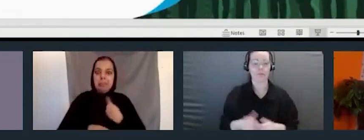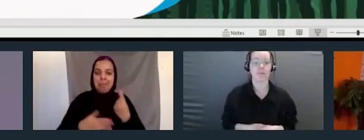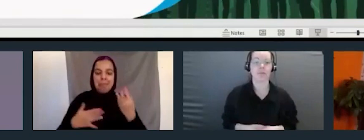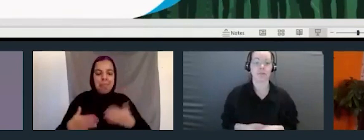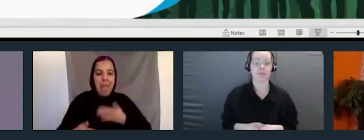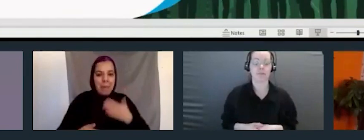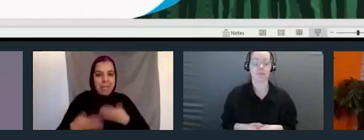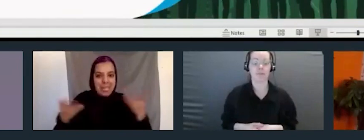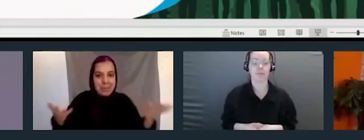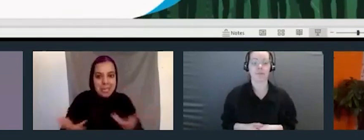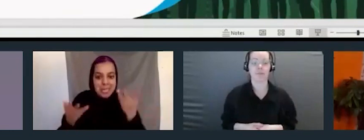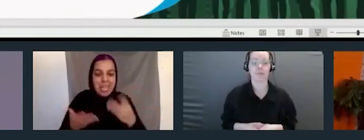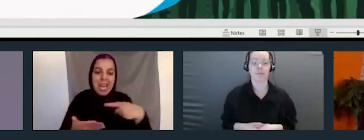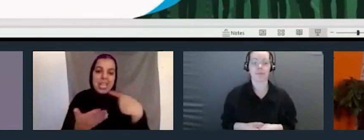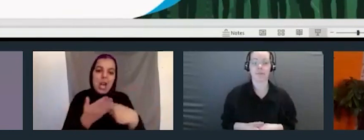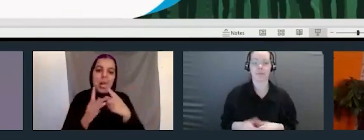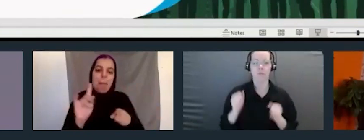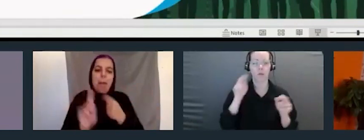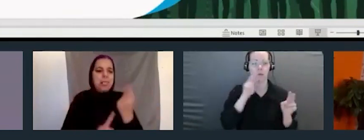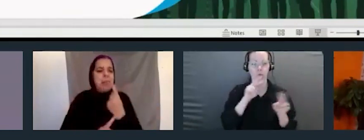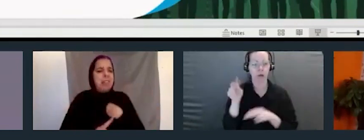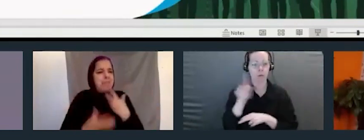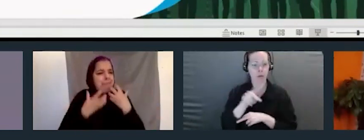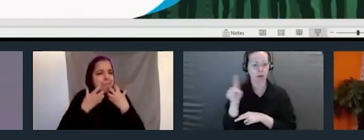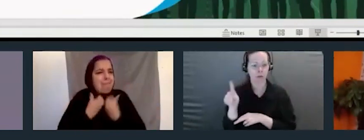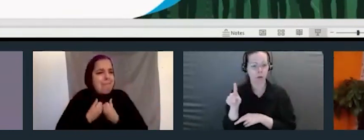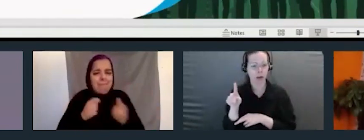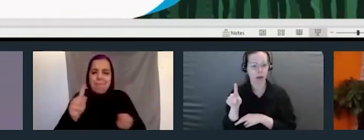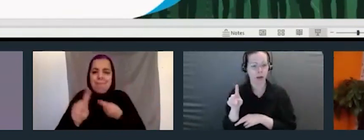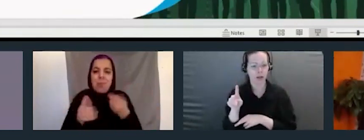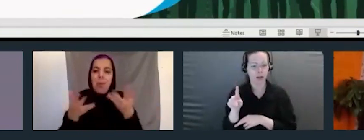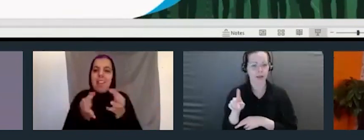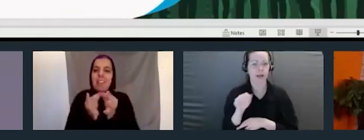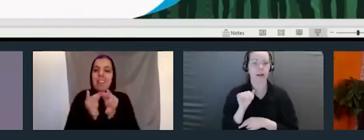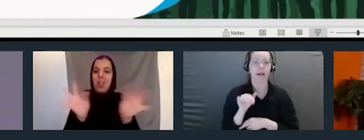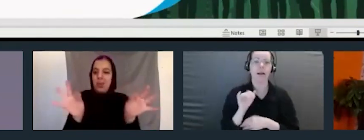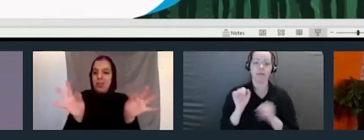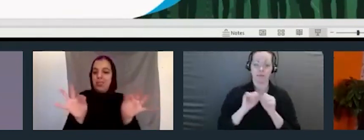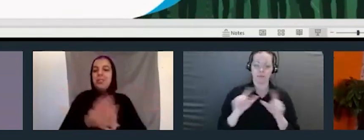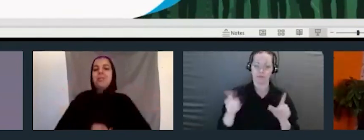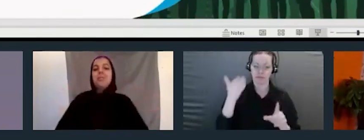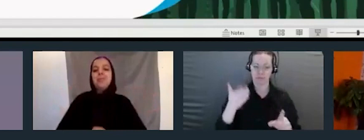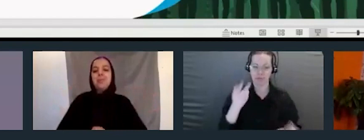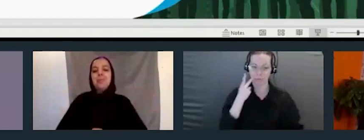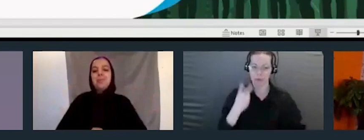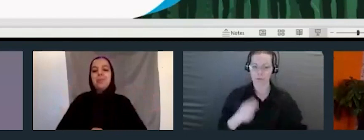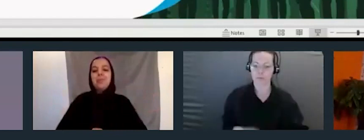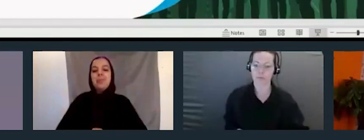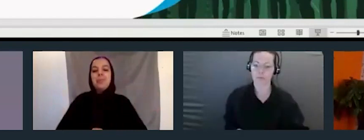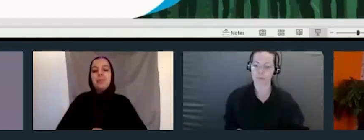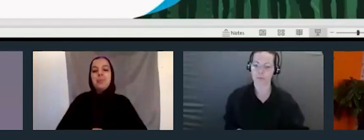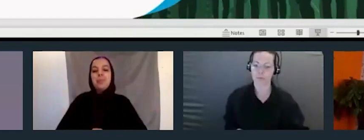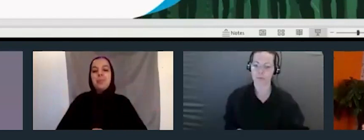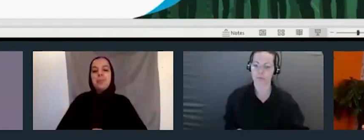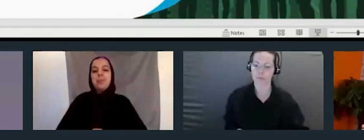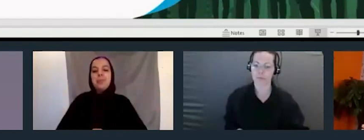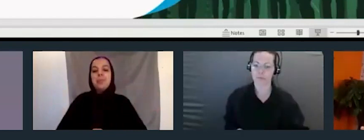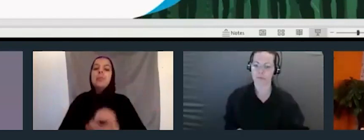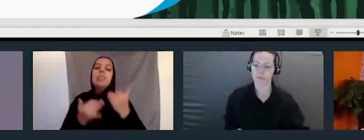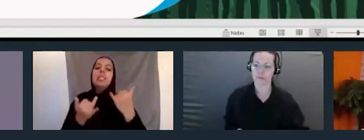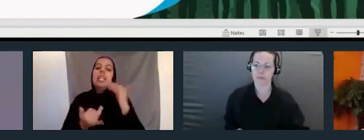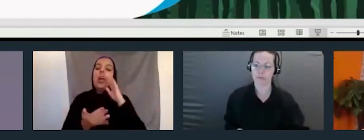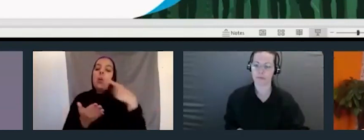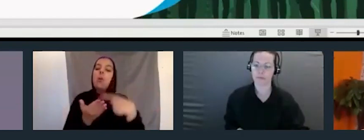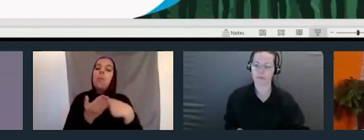Je suis très vraiment passionné en ce qui a trait aux langues. Je voudrais vous parler un peu du partenariat local d'immigration